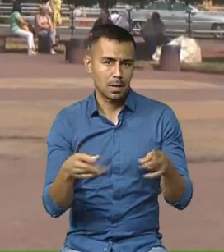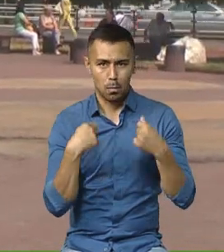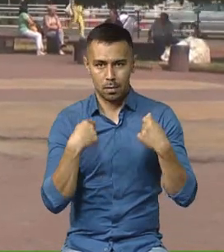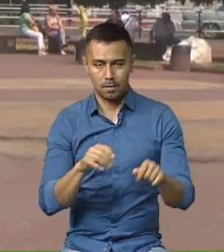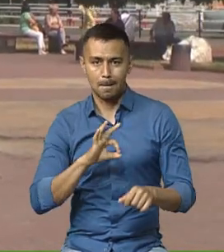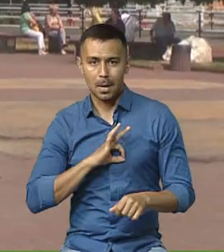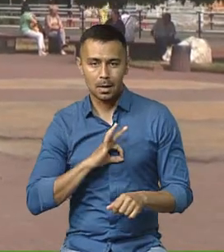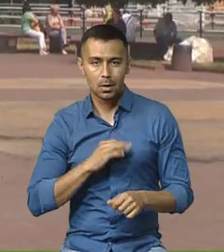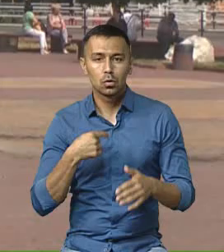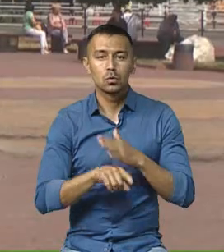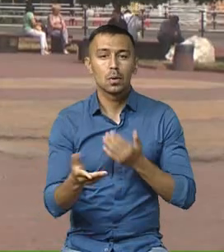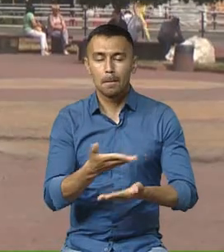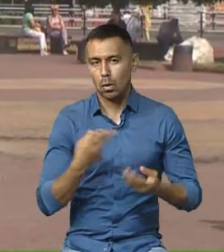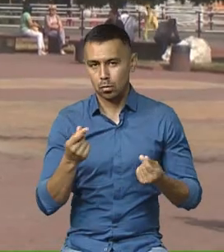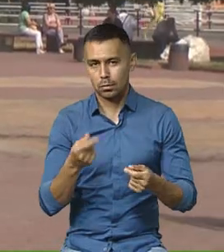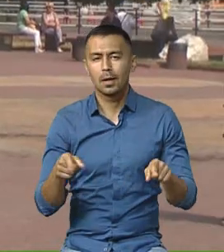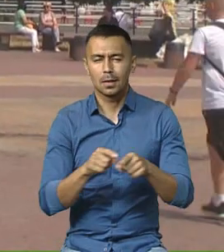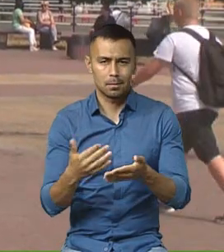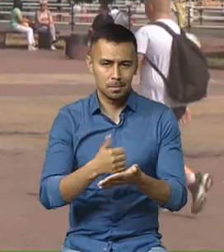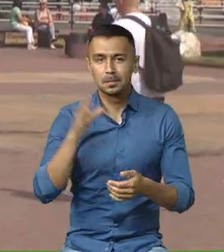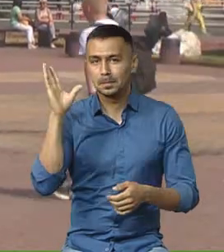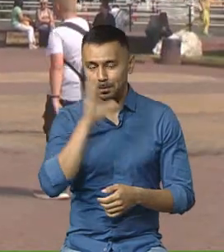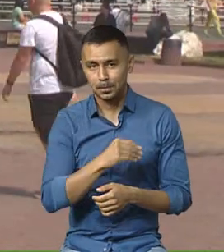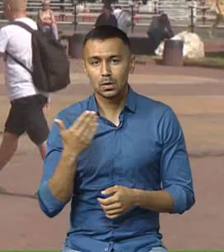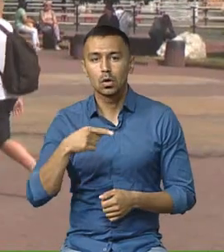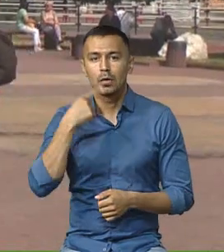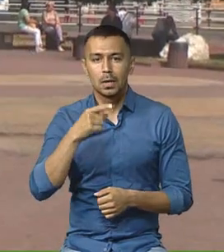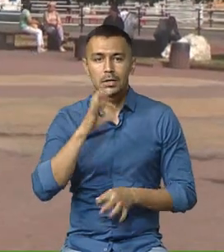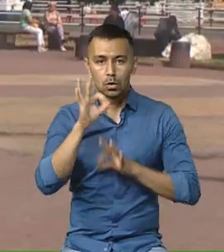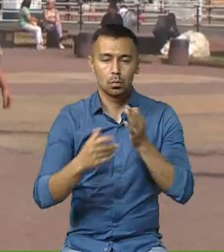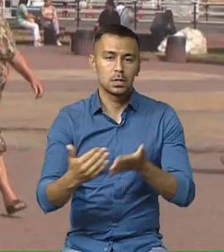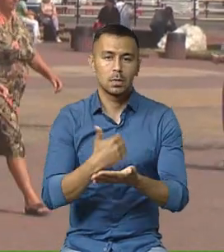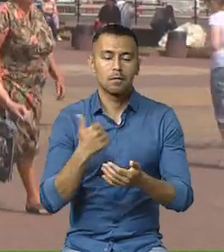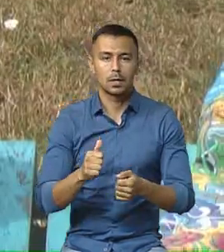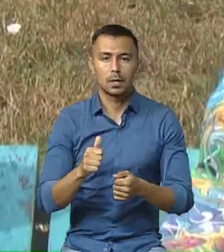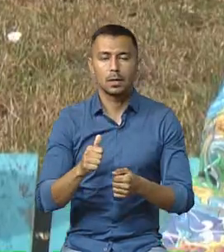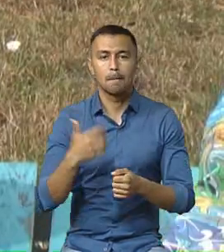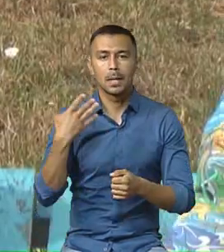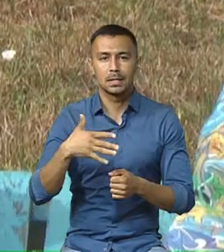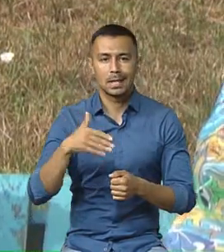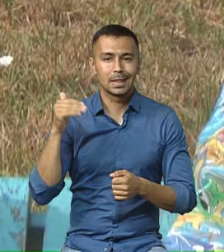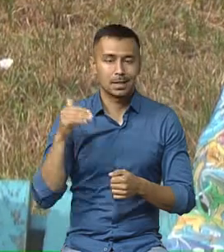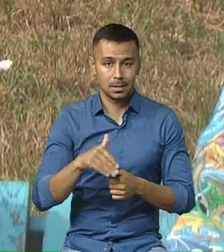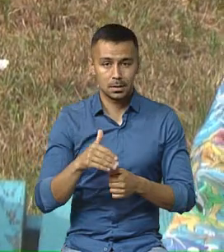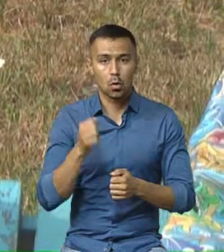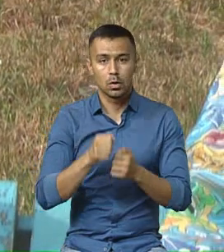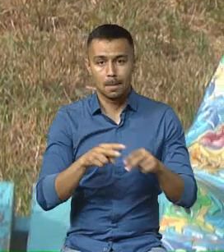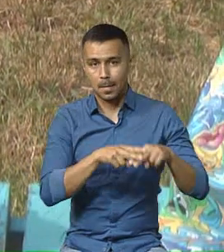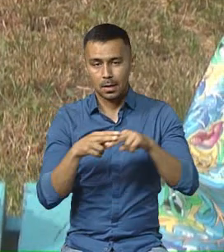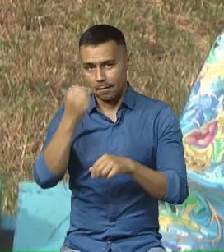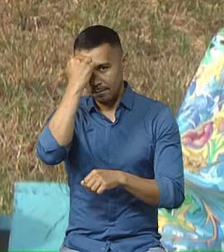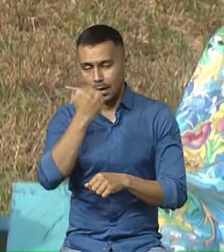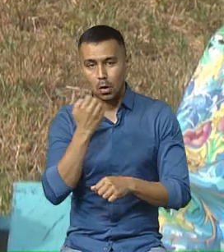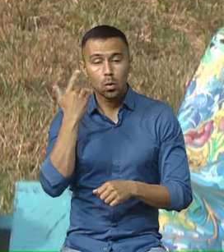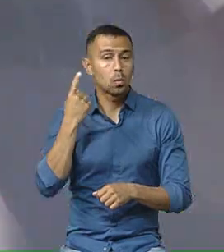Сергію медалі, тому що ми грошей і так назбираємо. За його словами, за добу зібрав уже чверть потрібної суми. За кожний переказ, каже, вдячний. Та